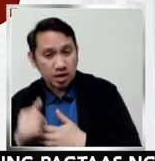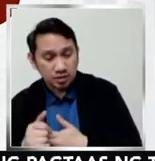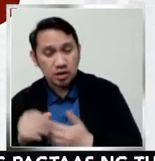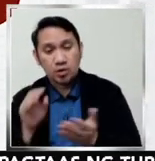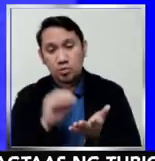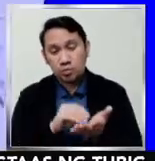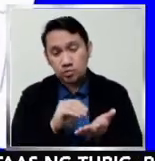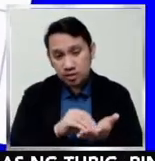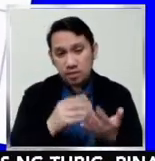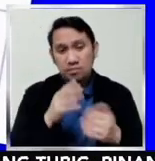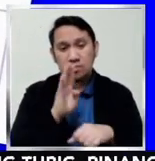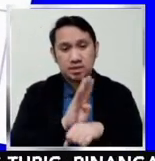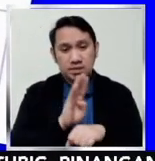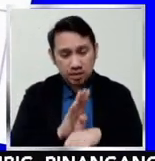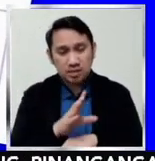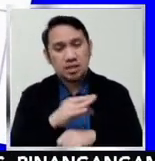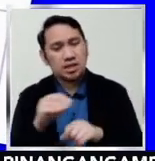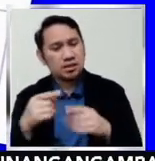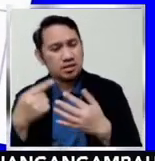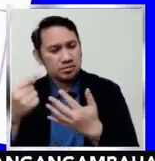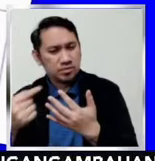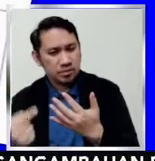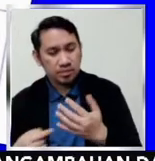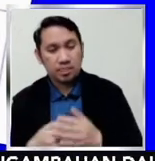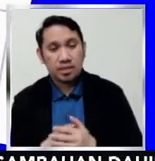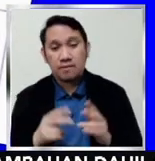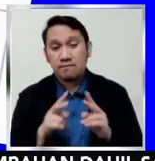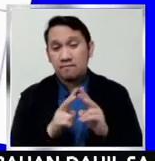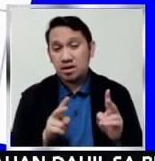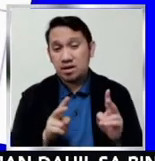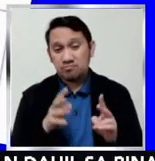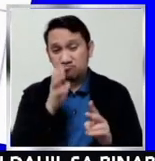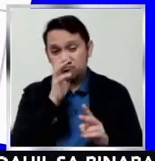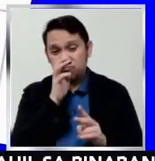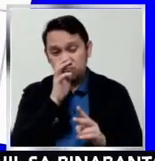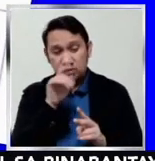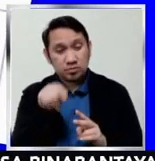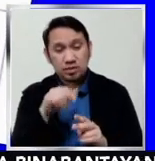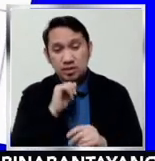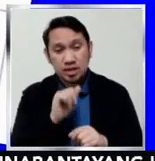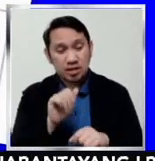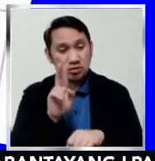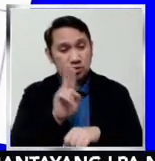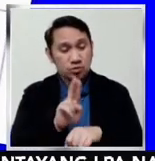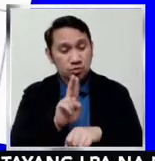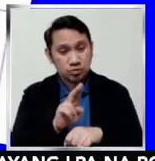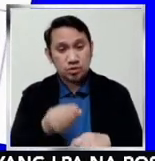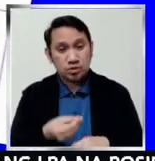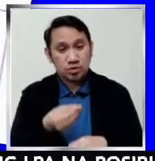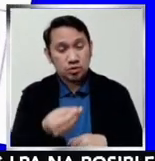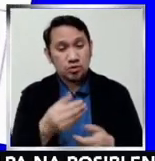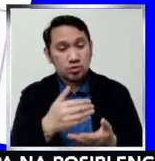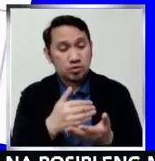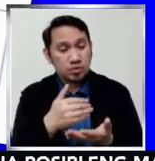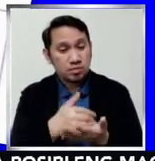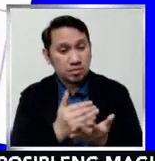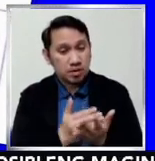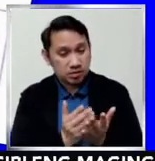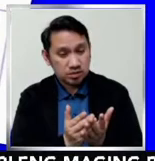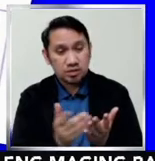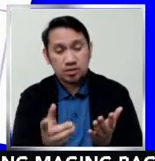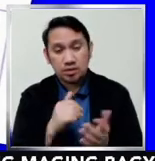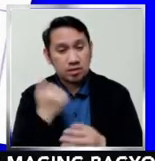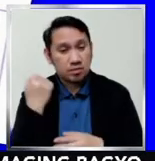ventures at iba pa. Mahigpit namang bilin sa batas na hindi dapat maglagak ng pondo sa anumang paraan na labag sa batas